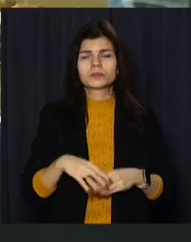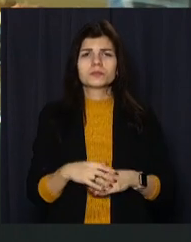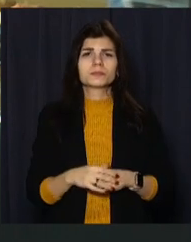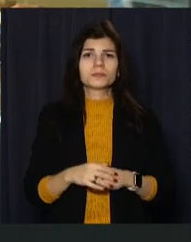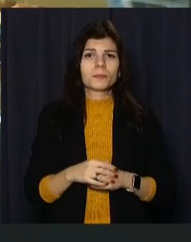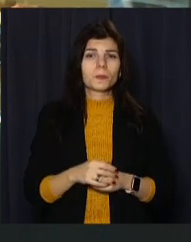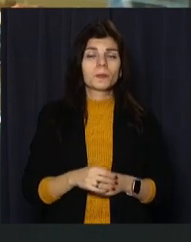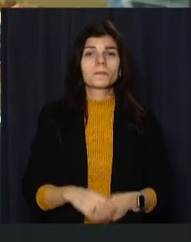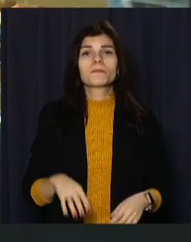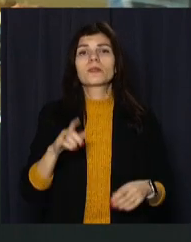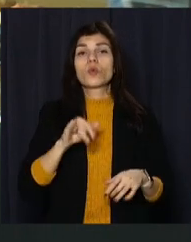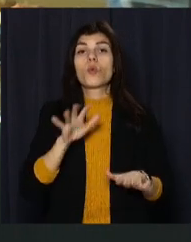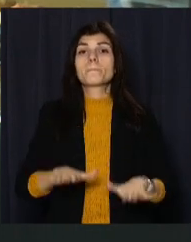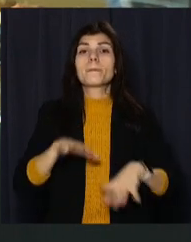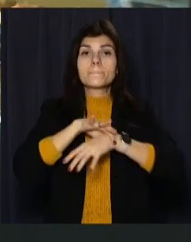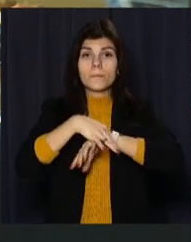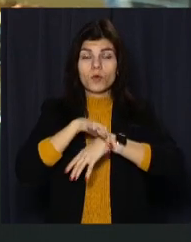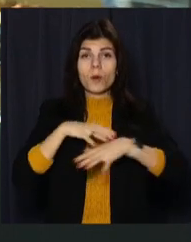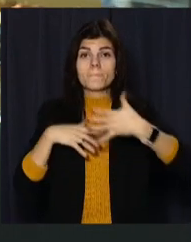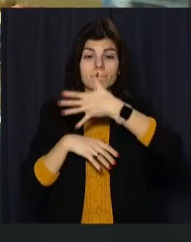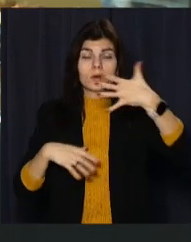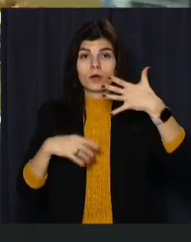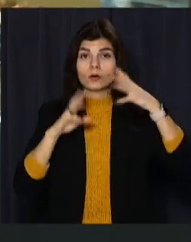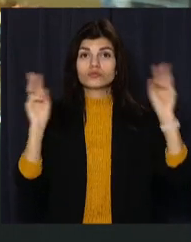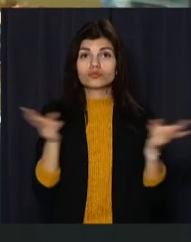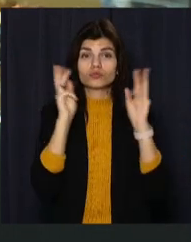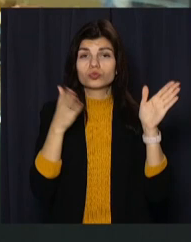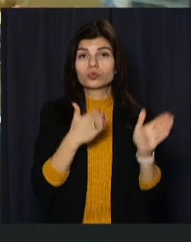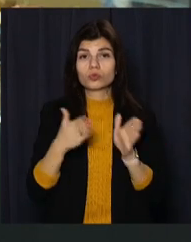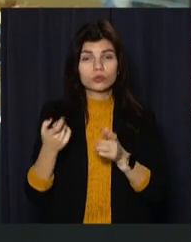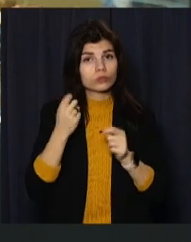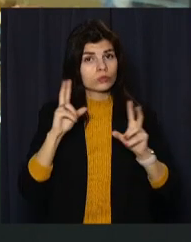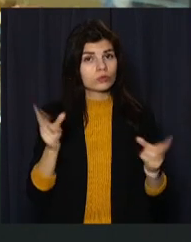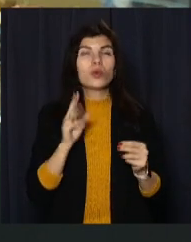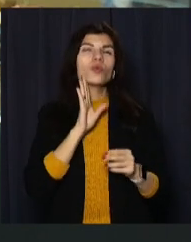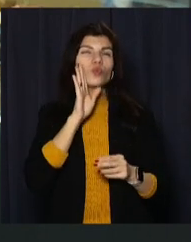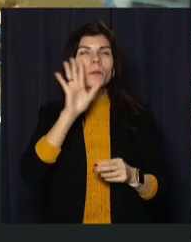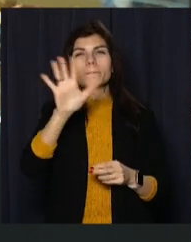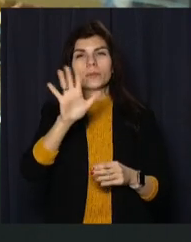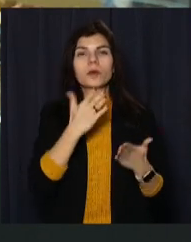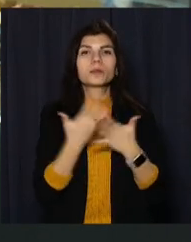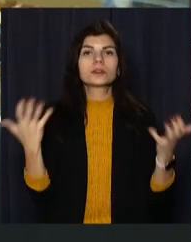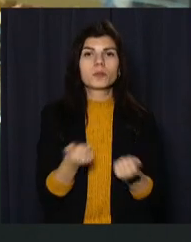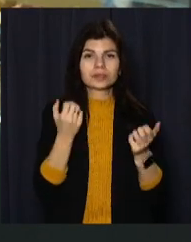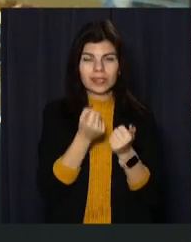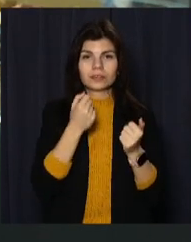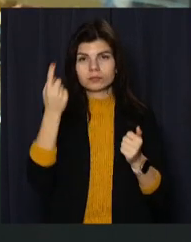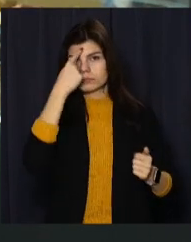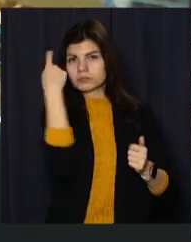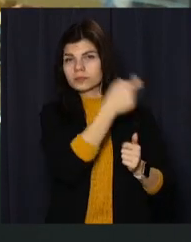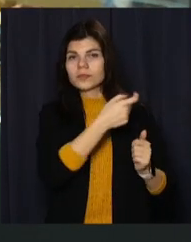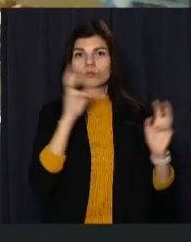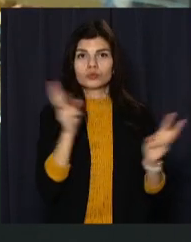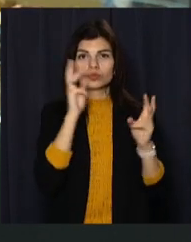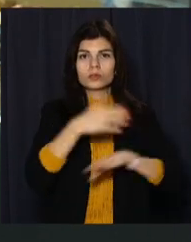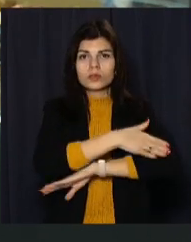Ледь не згоріли. У Павлограді палав 5-поверховий гуртожиток. Вранці десь о 5 рятувальники отримали повідомлення про пожежу